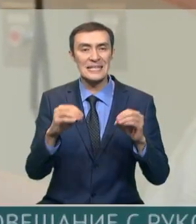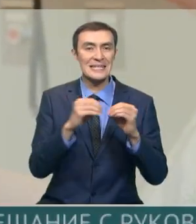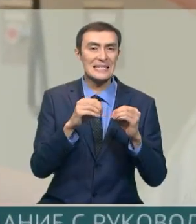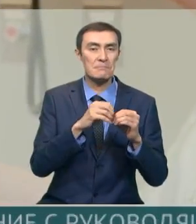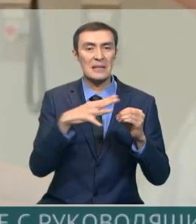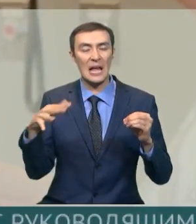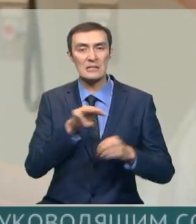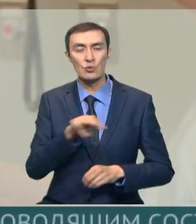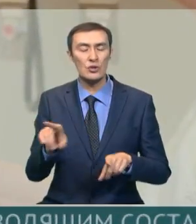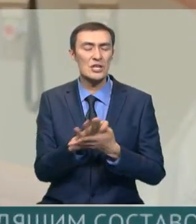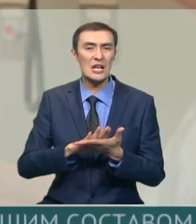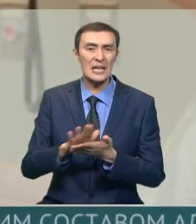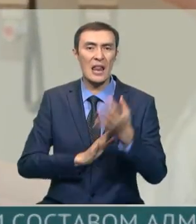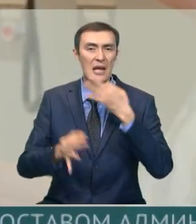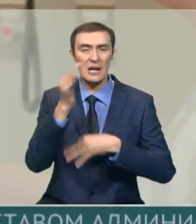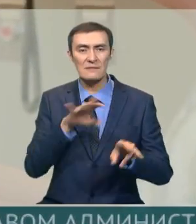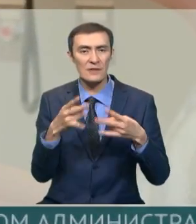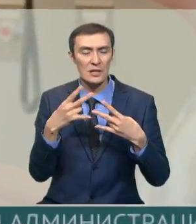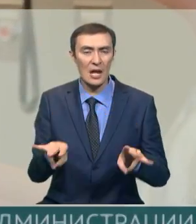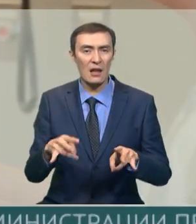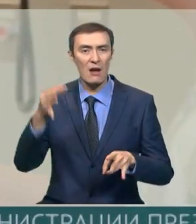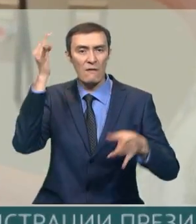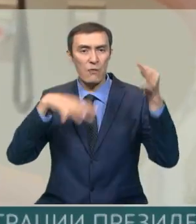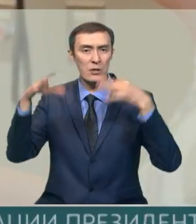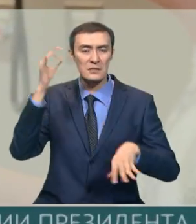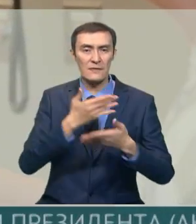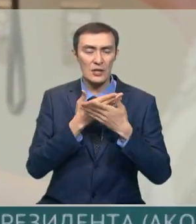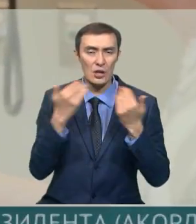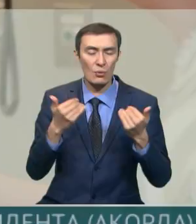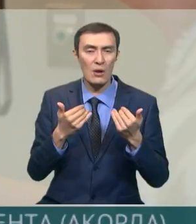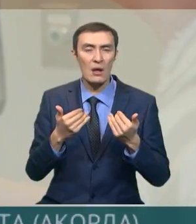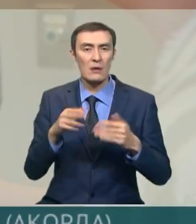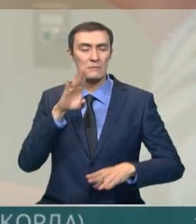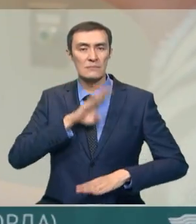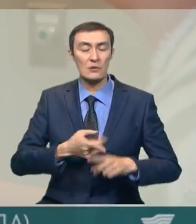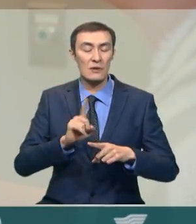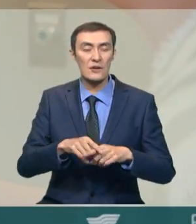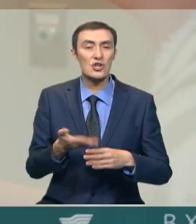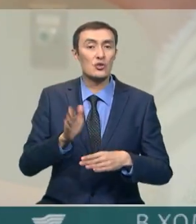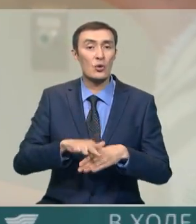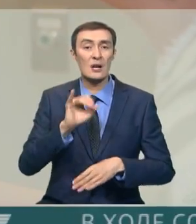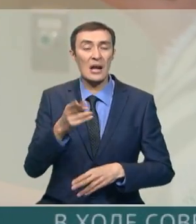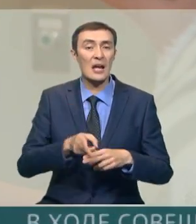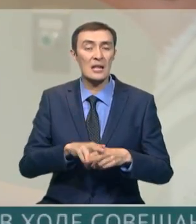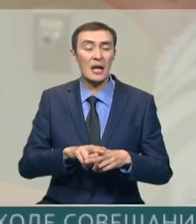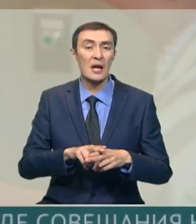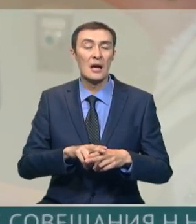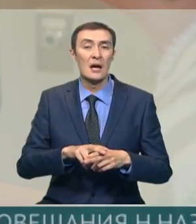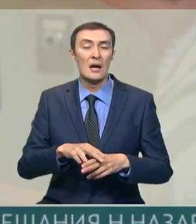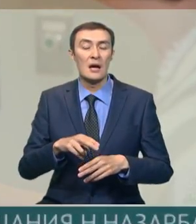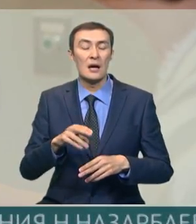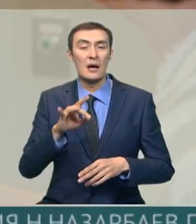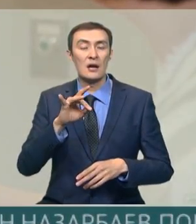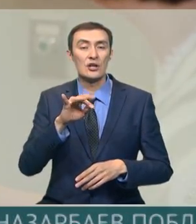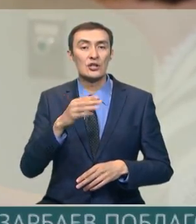нужно никаких лекарств. Он не теряет волосы, не имеет побочных эффектов. Тяжелее всего лечится рак предстательной железы, но в начальных